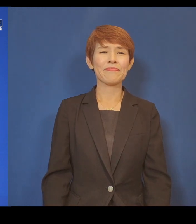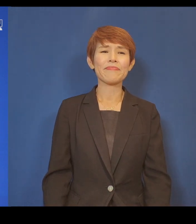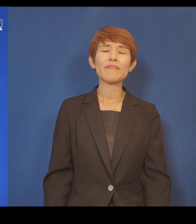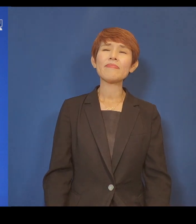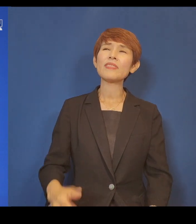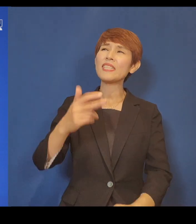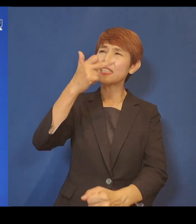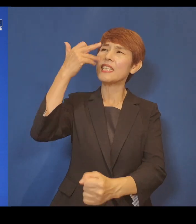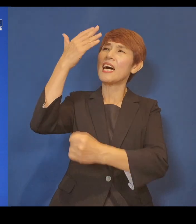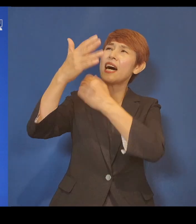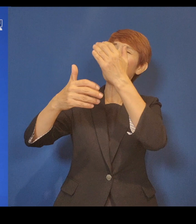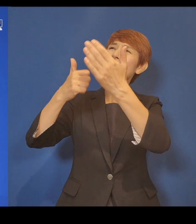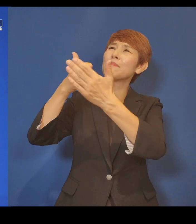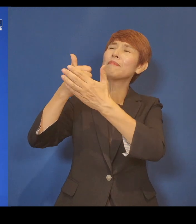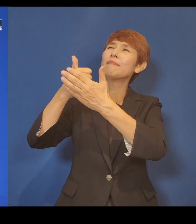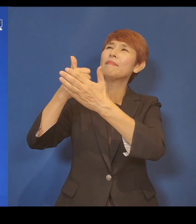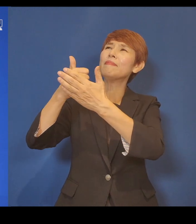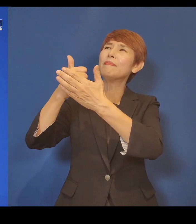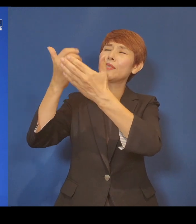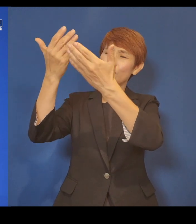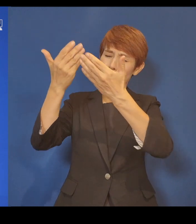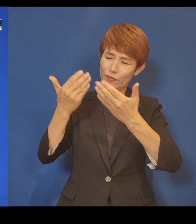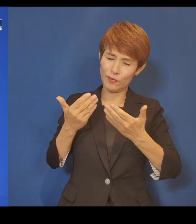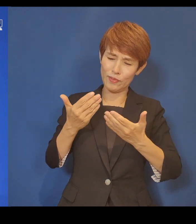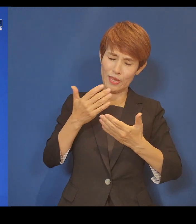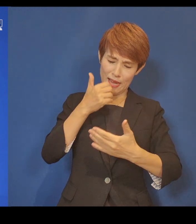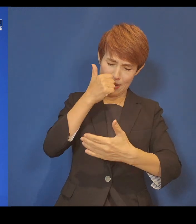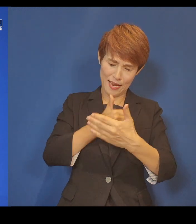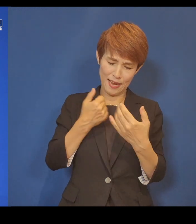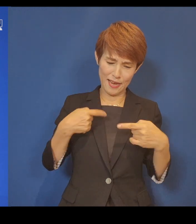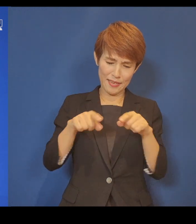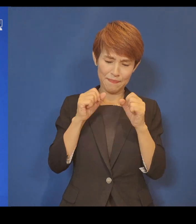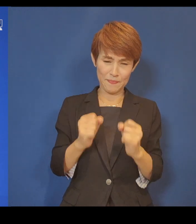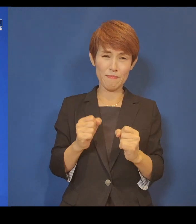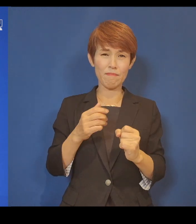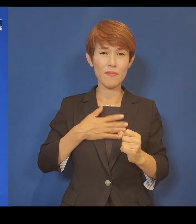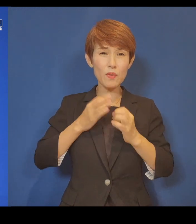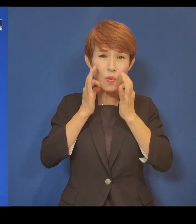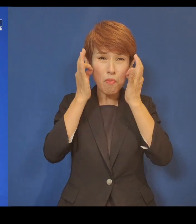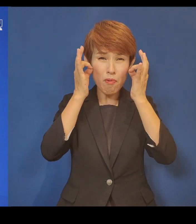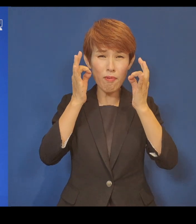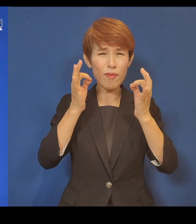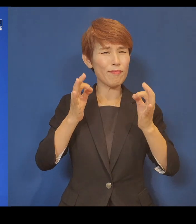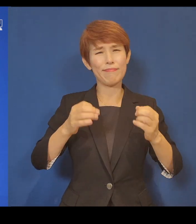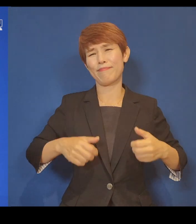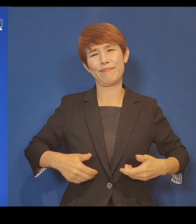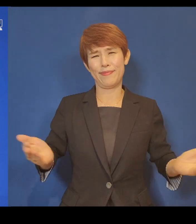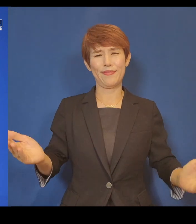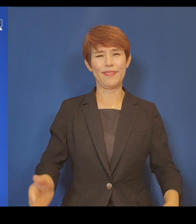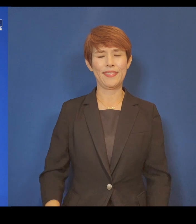저 크신 하나님을 내가 먹어버렸는데 내가 무슨 노력을 하겠어?